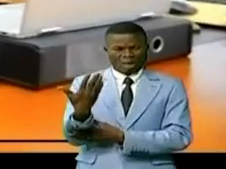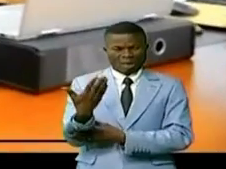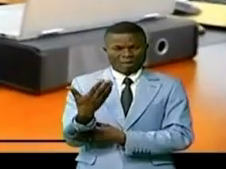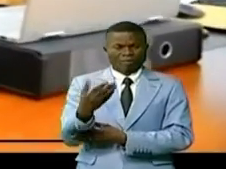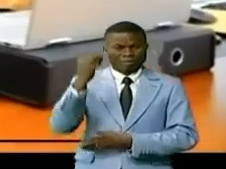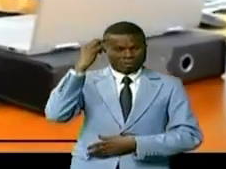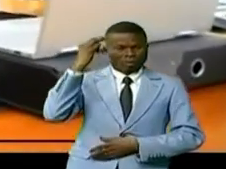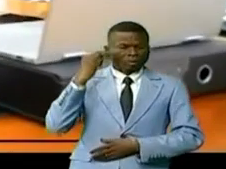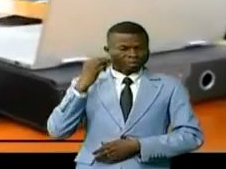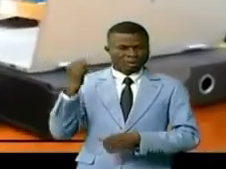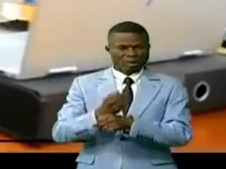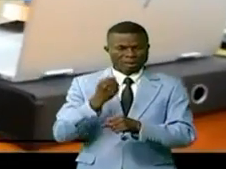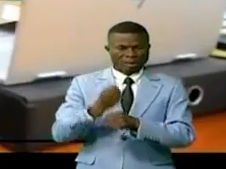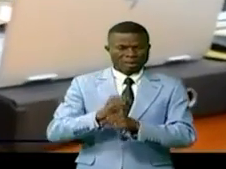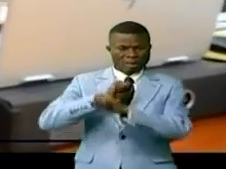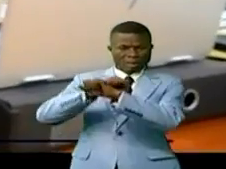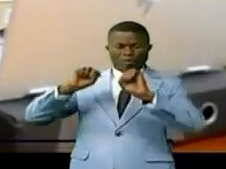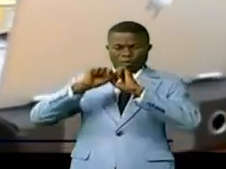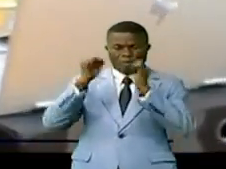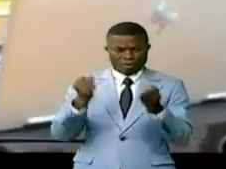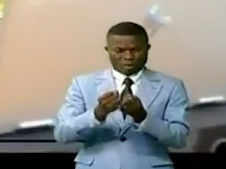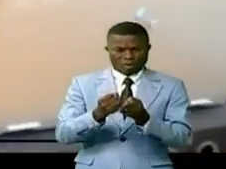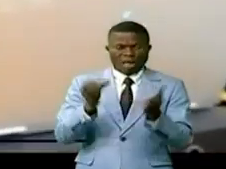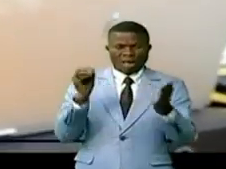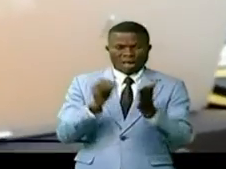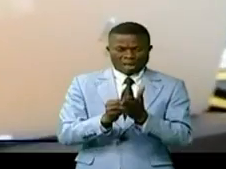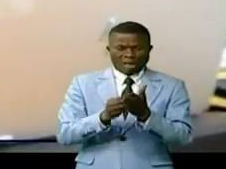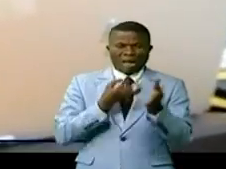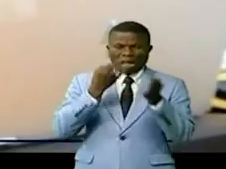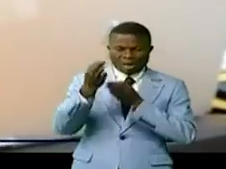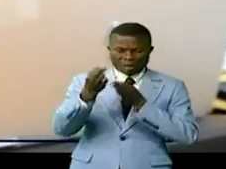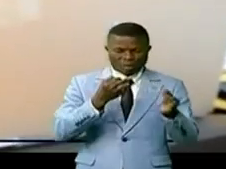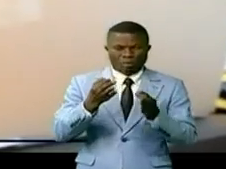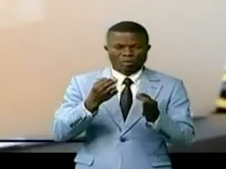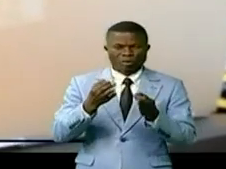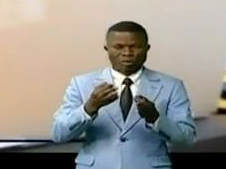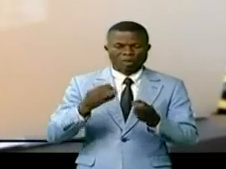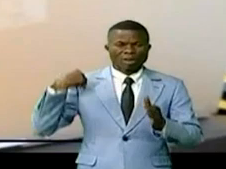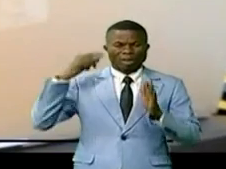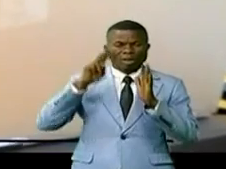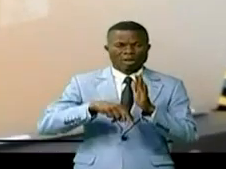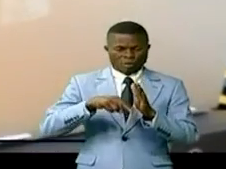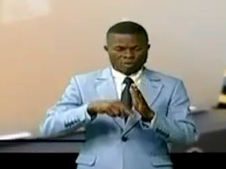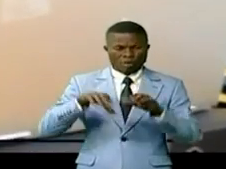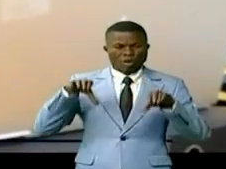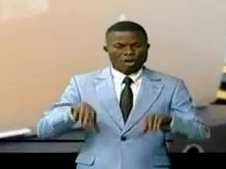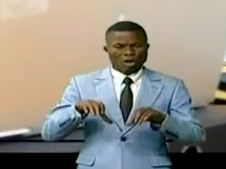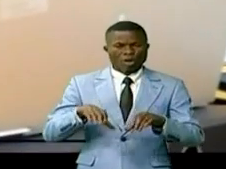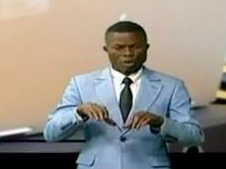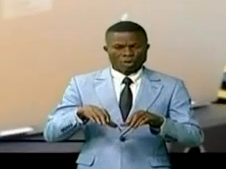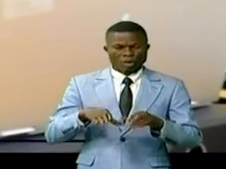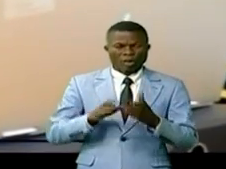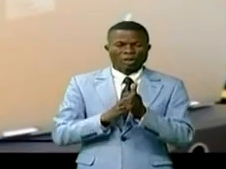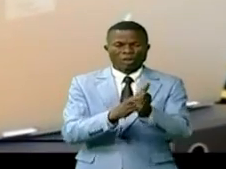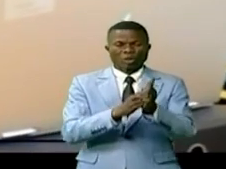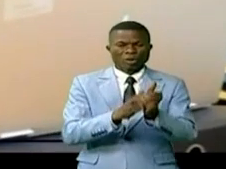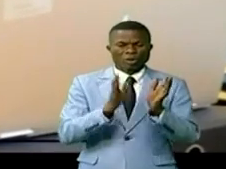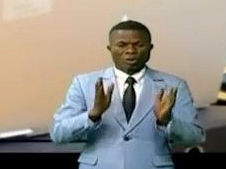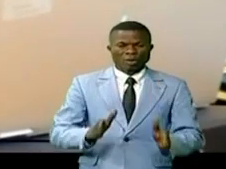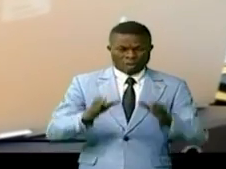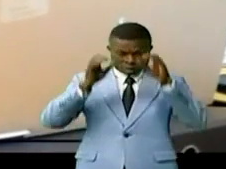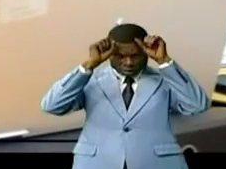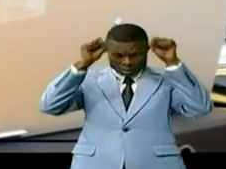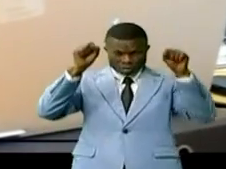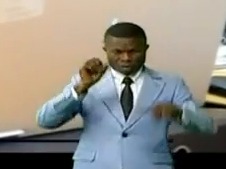1 de l'emploi a à cette occasion fait savoir que le gouvernement de son pays, sous le leadership du président de